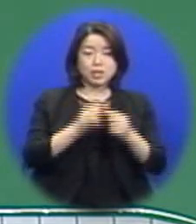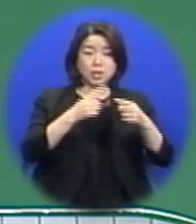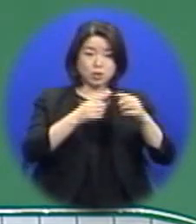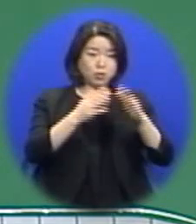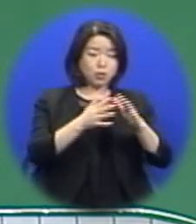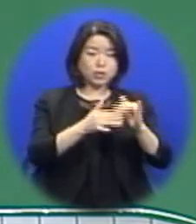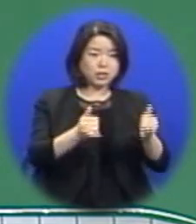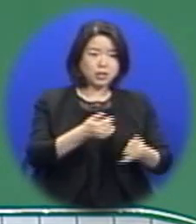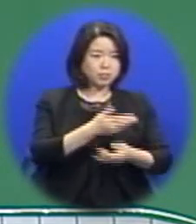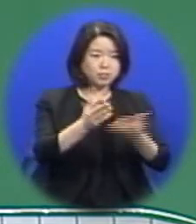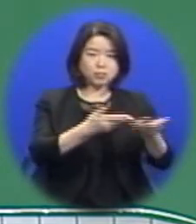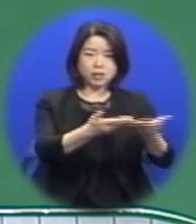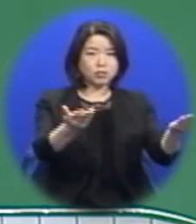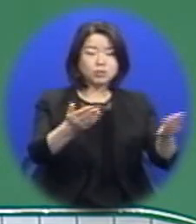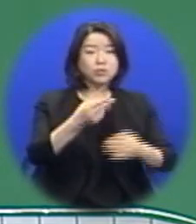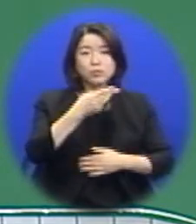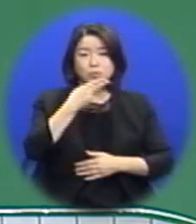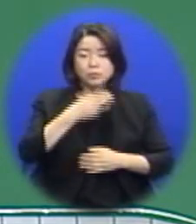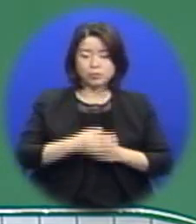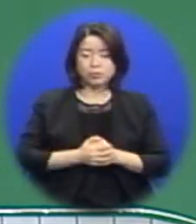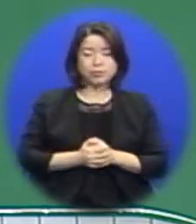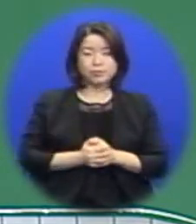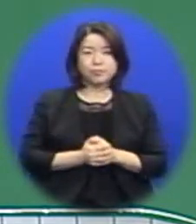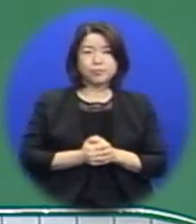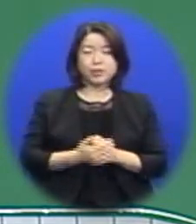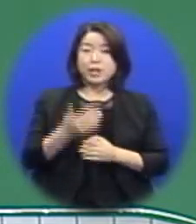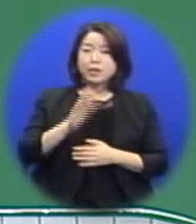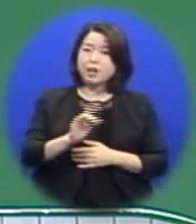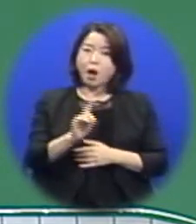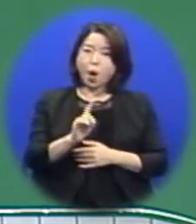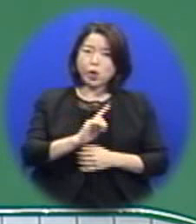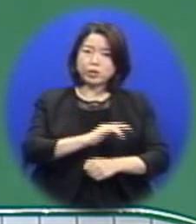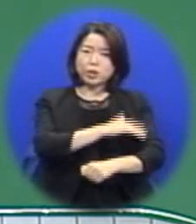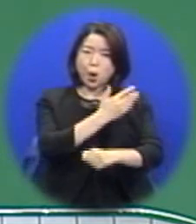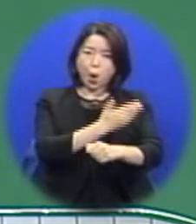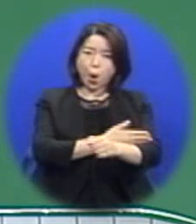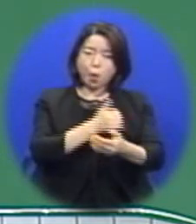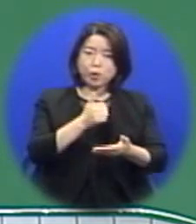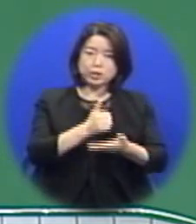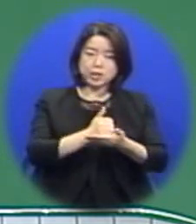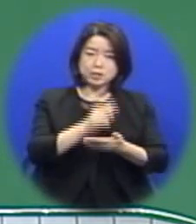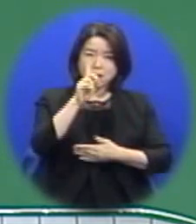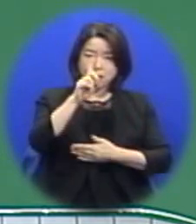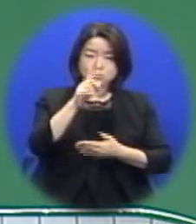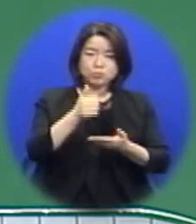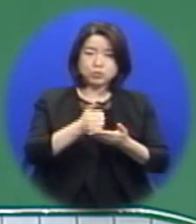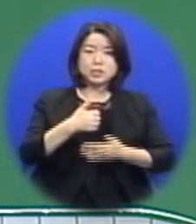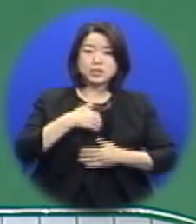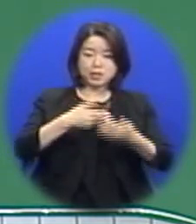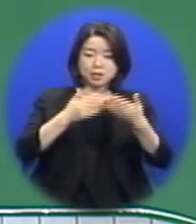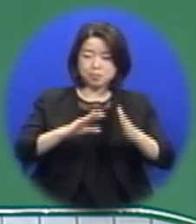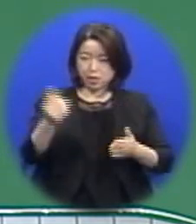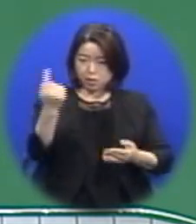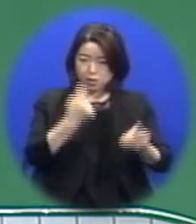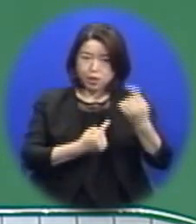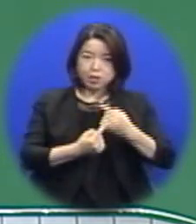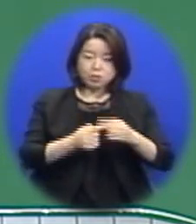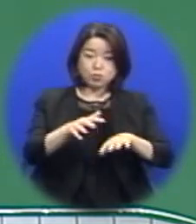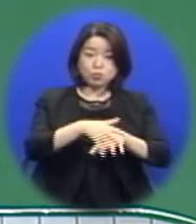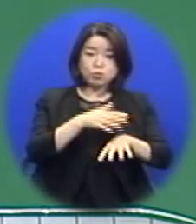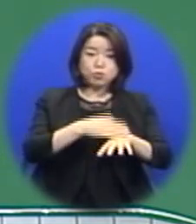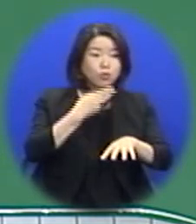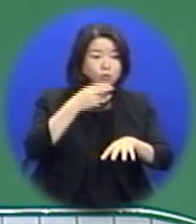교우들에게는 다 나눠드리지를 못했습니다. 근데 어느 권사님 한 분이 제 방을 찾아오셨어요. 수건 없냐는